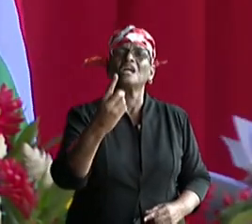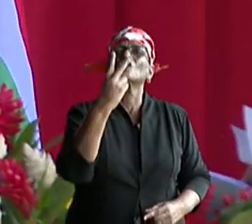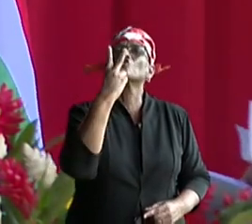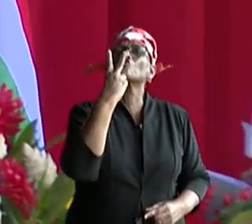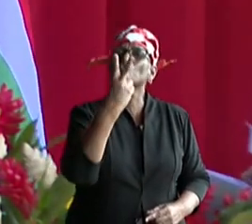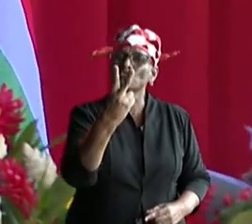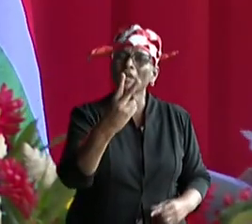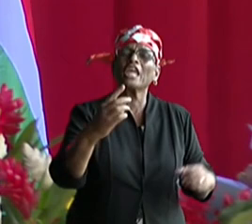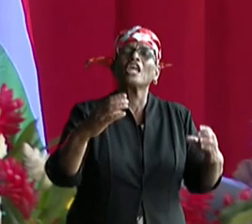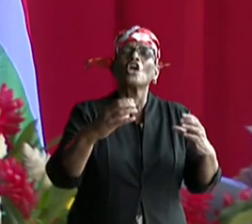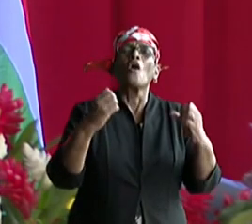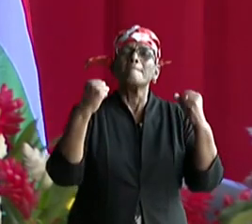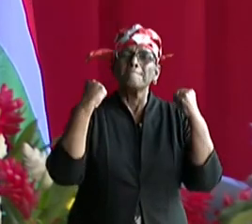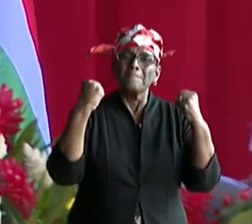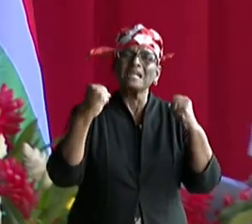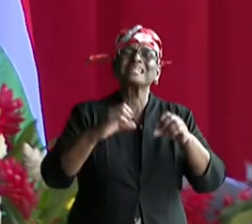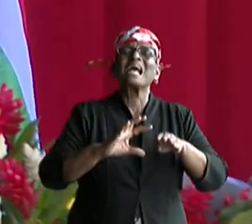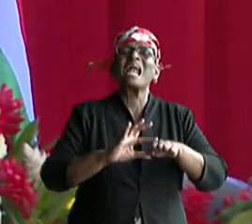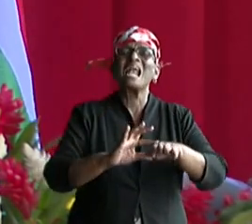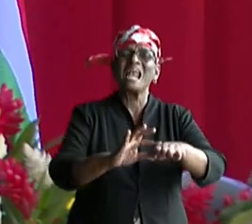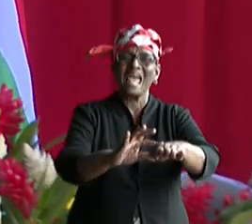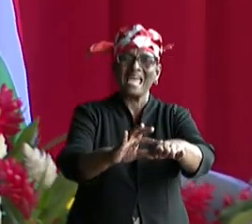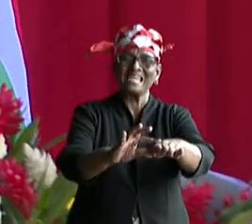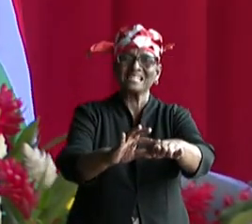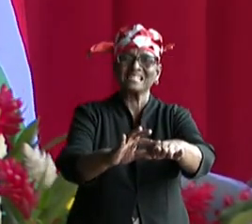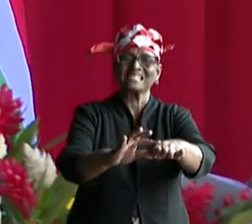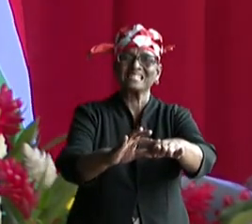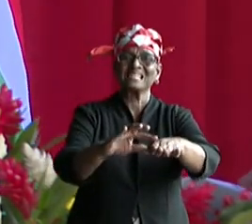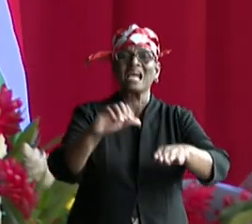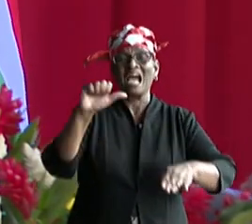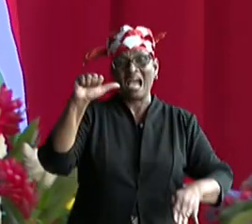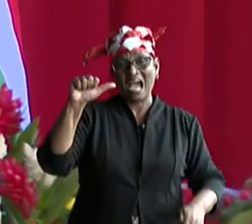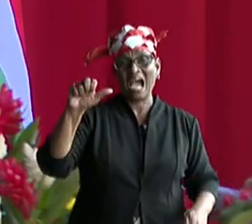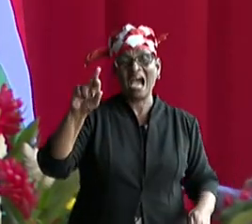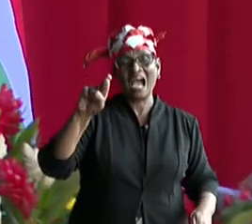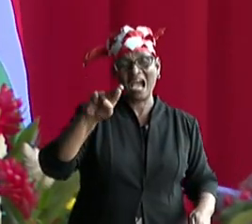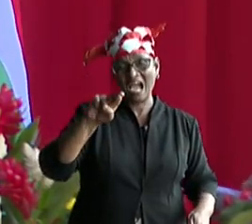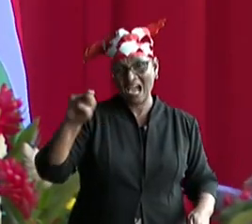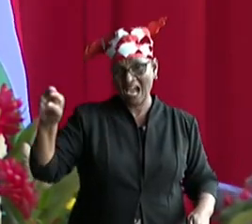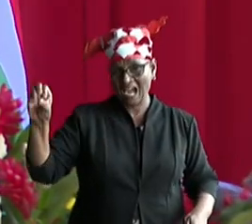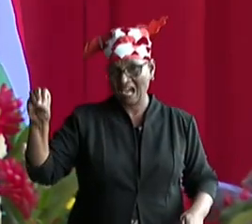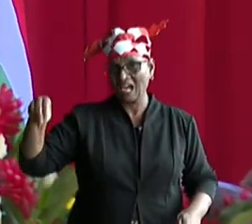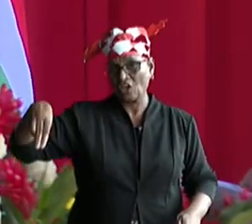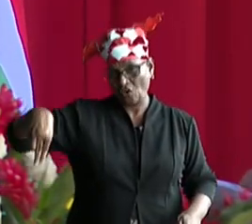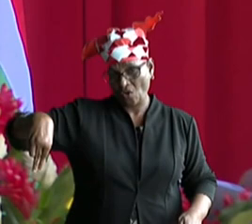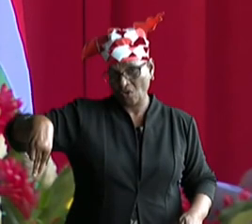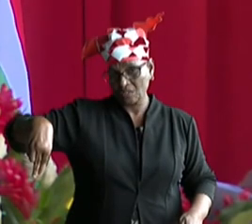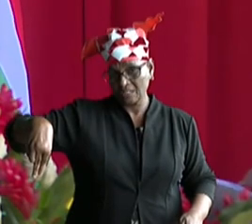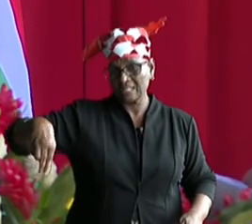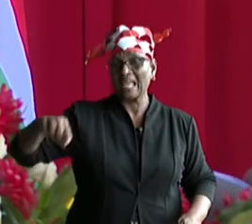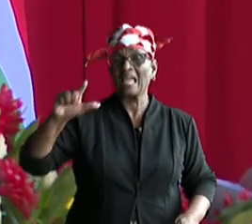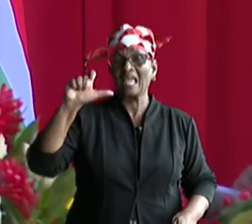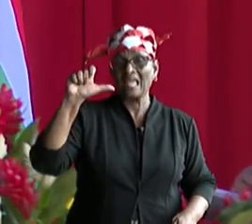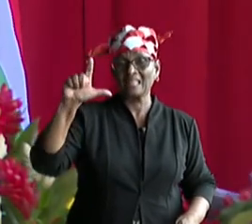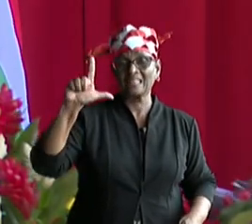grote leiders, de heer Henk Alphonsius Eugène Aron en de heer Jagannath